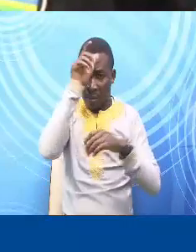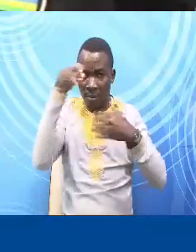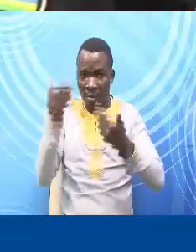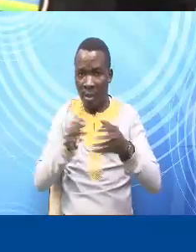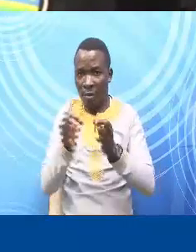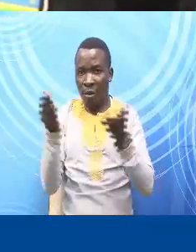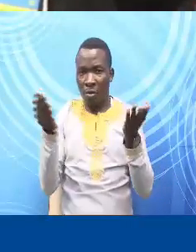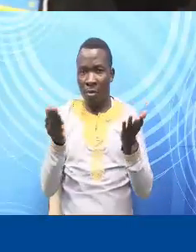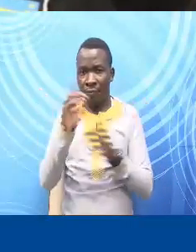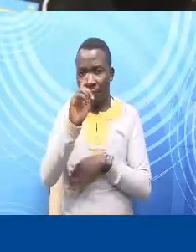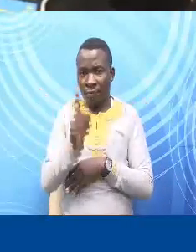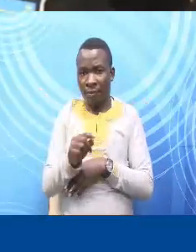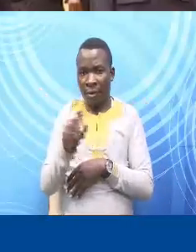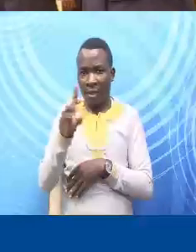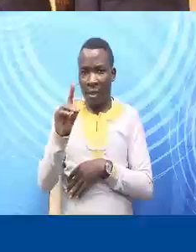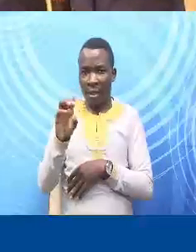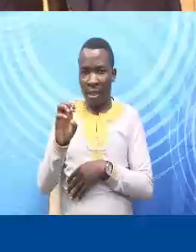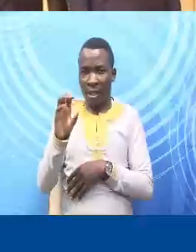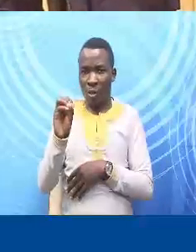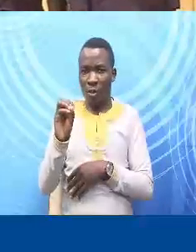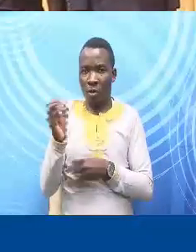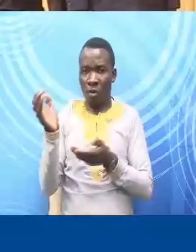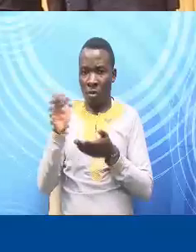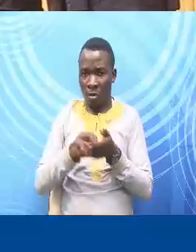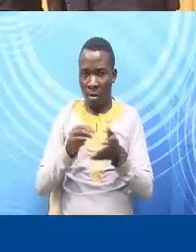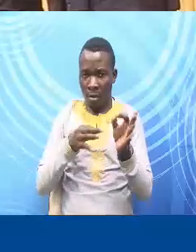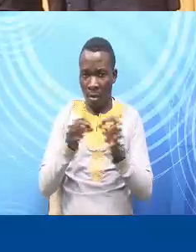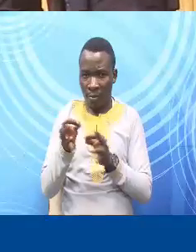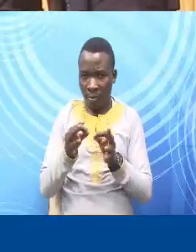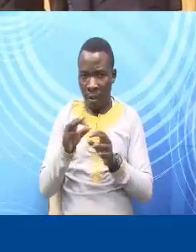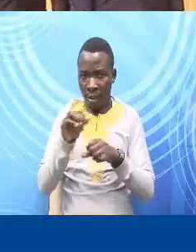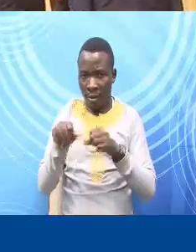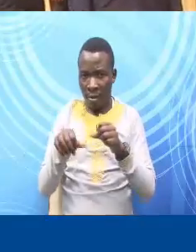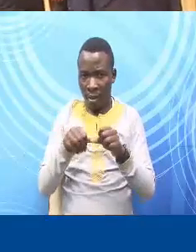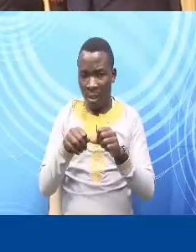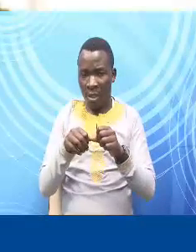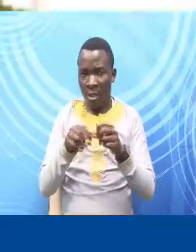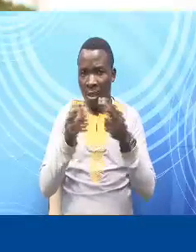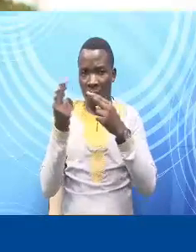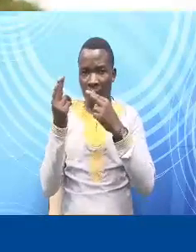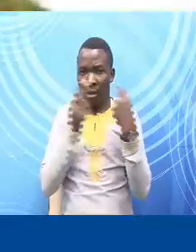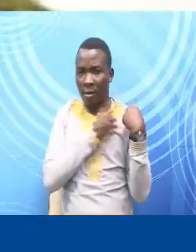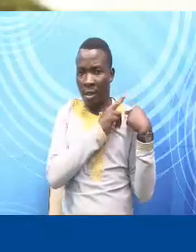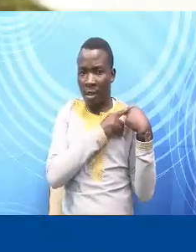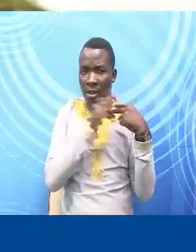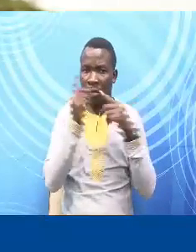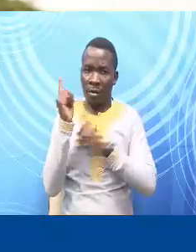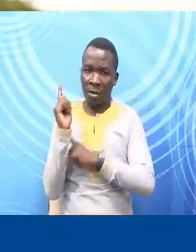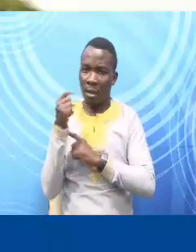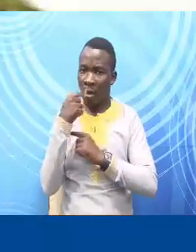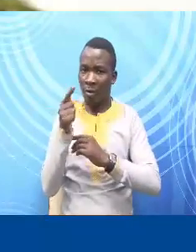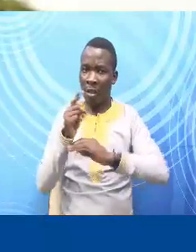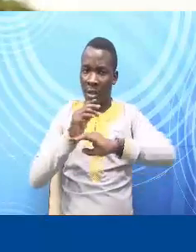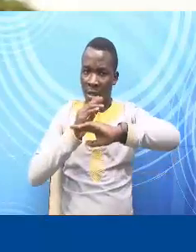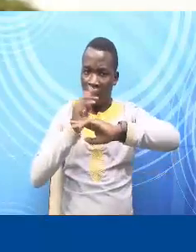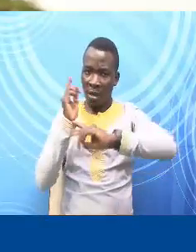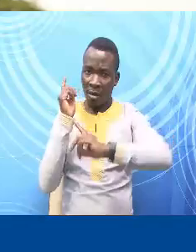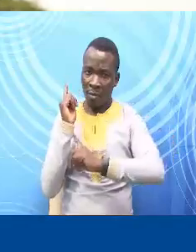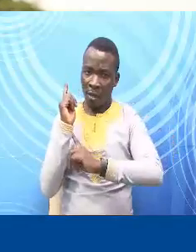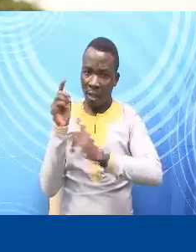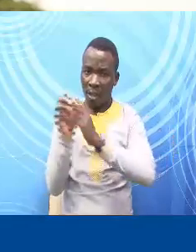bivuze Nkusi Deo nanone arakomeza nko kubashinzwe umutekano kandi yavuze ko ubusugire bw'igihugu ari